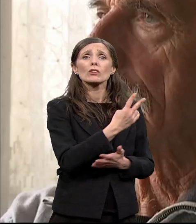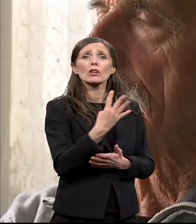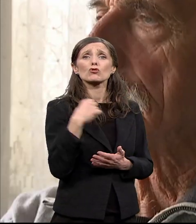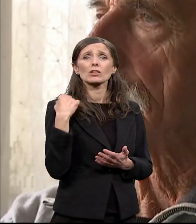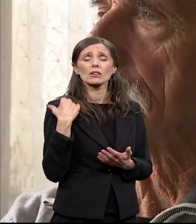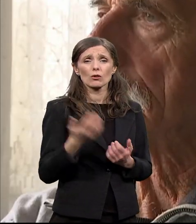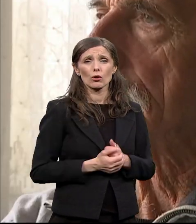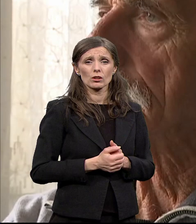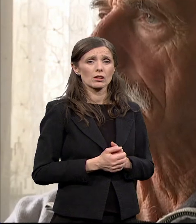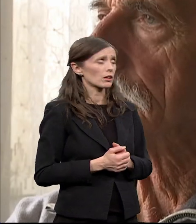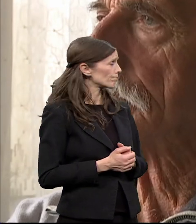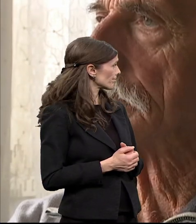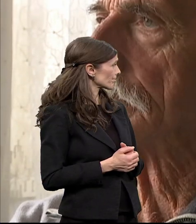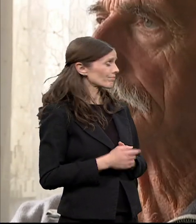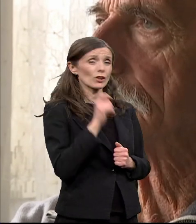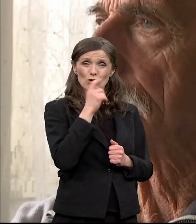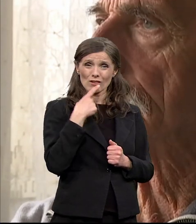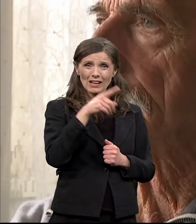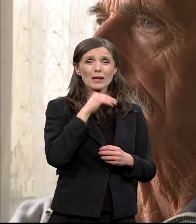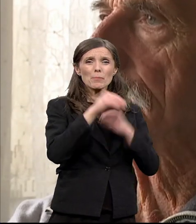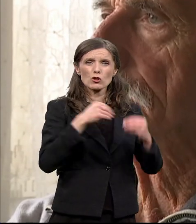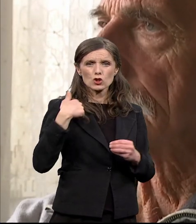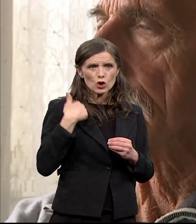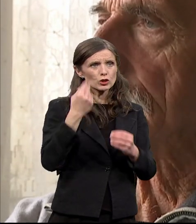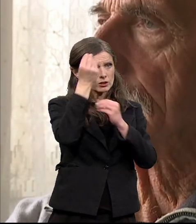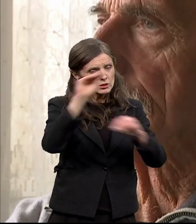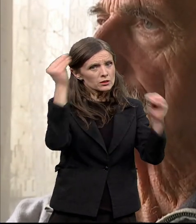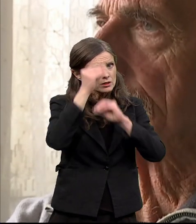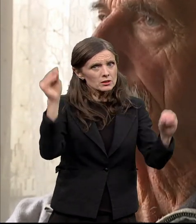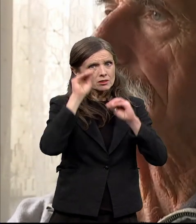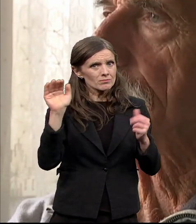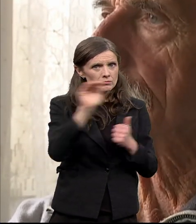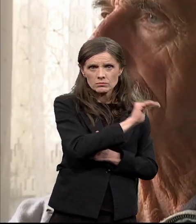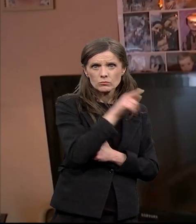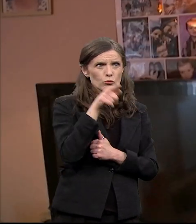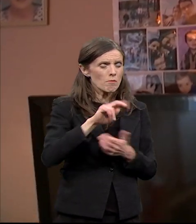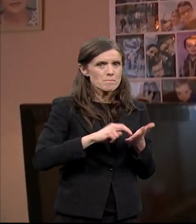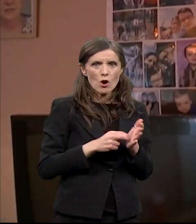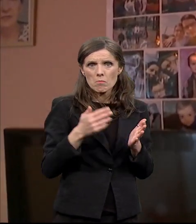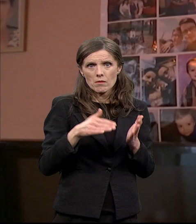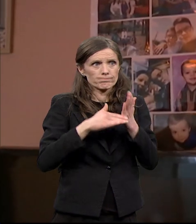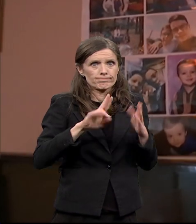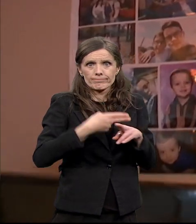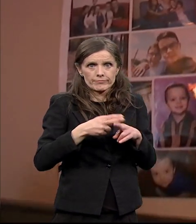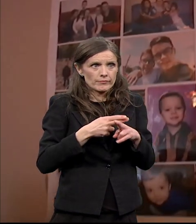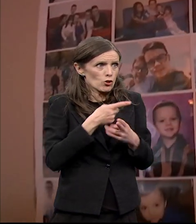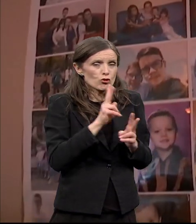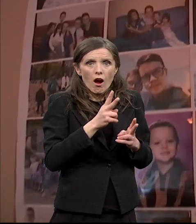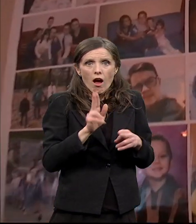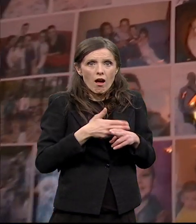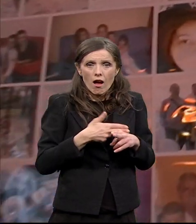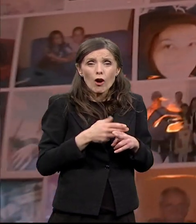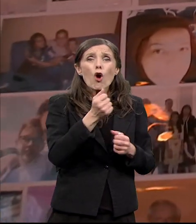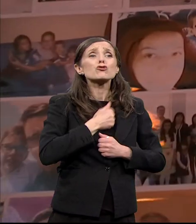Porodica Đokić pokušava da skrene pažnju javnosti na nerešiv problem koji se obrušio na sve njih. Zoran je optužen i osuđen bez